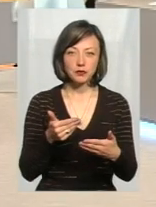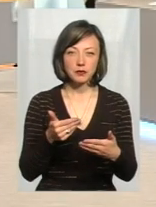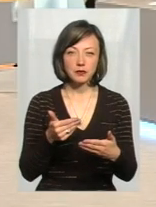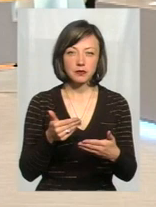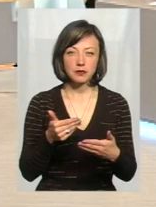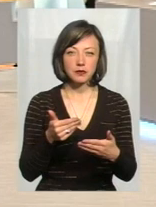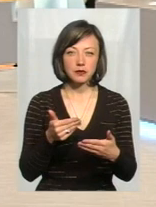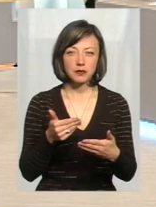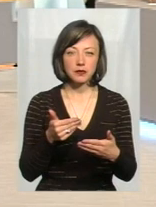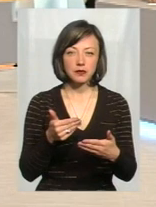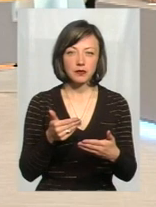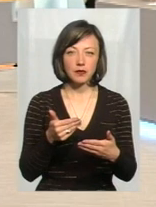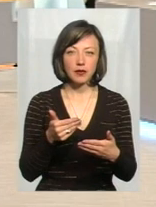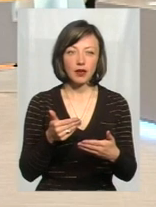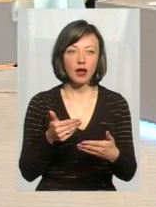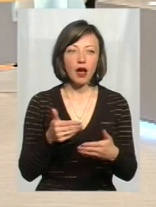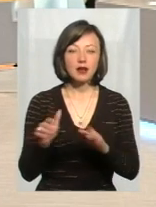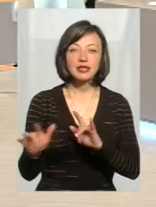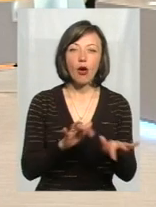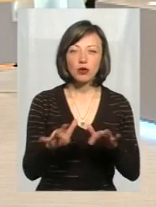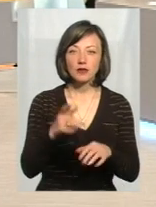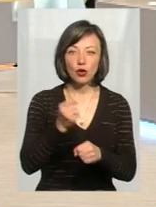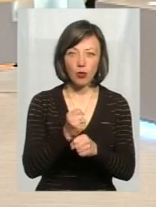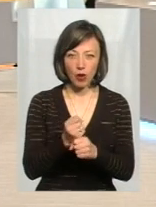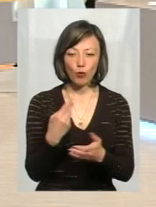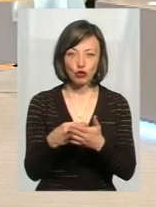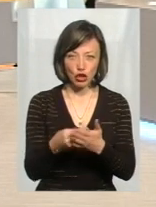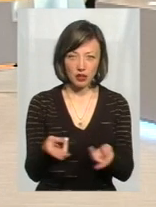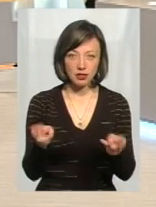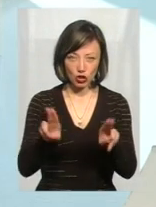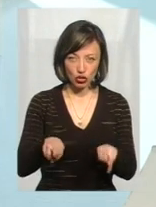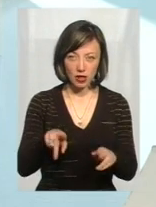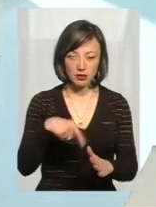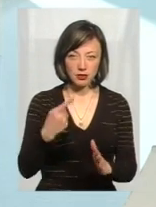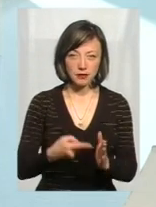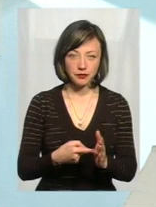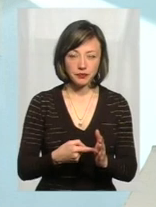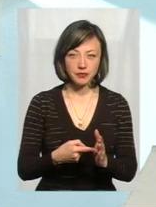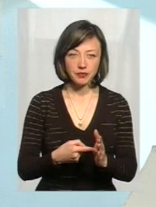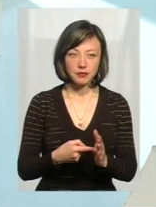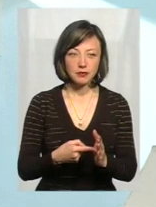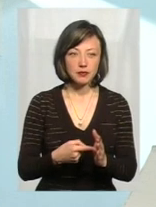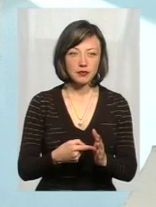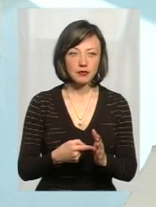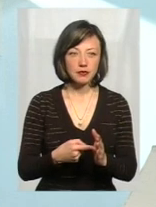тих промоцій, які ви робите, вона осідає якось в бюджеті? Вона